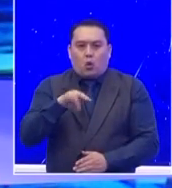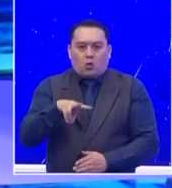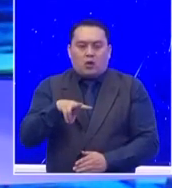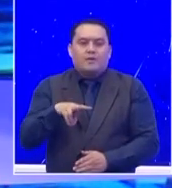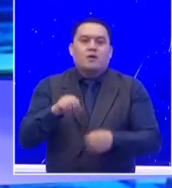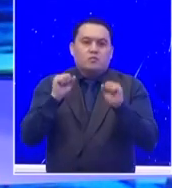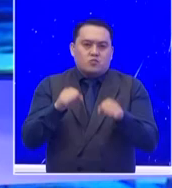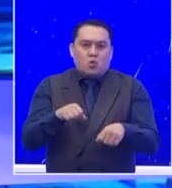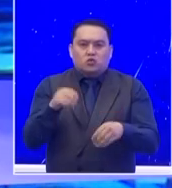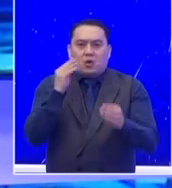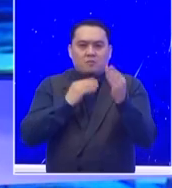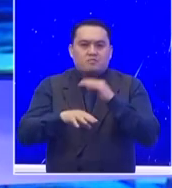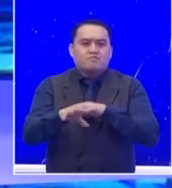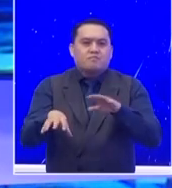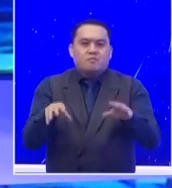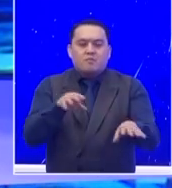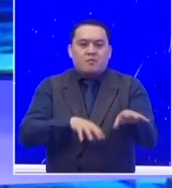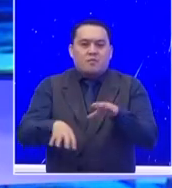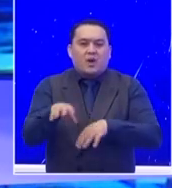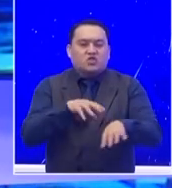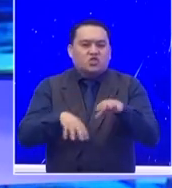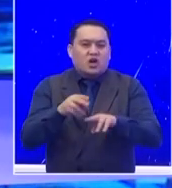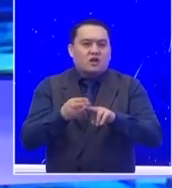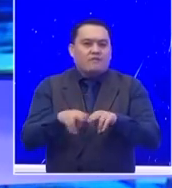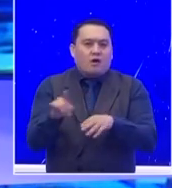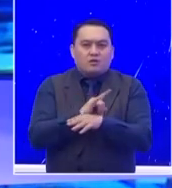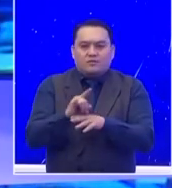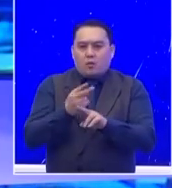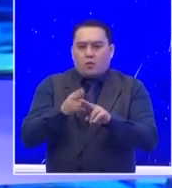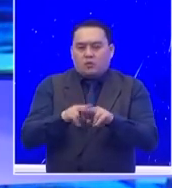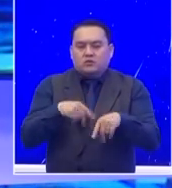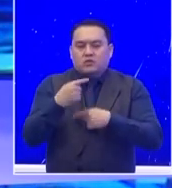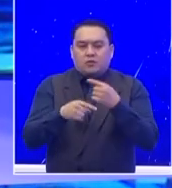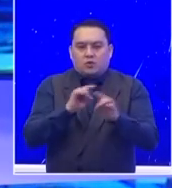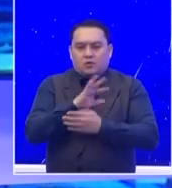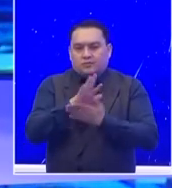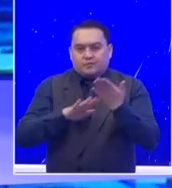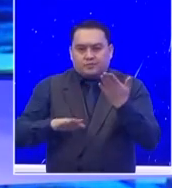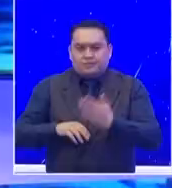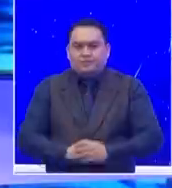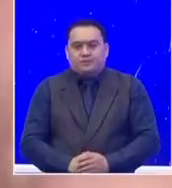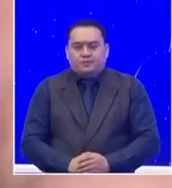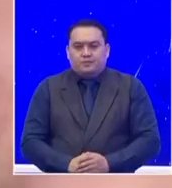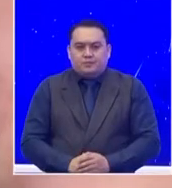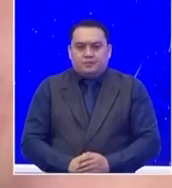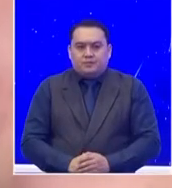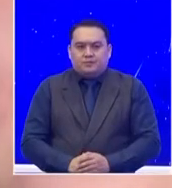на уловки мошенников и как себя от этого предостеречь, смотрите в следующем сюжете.